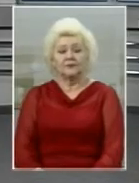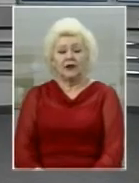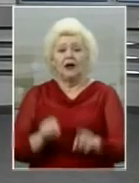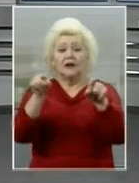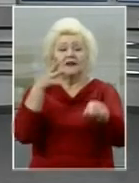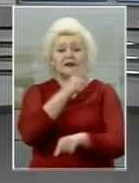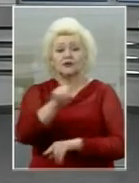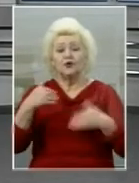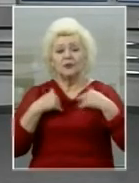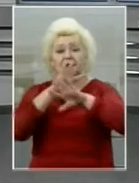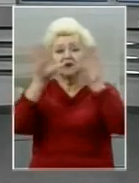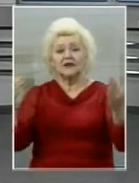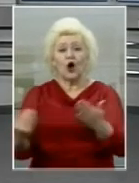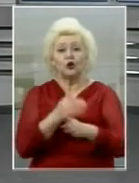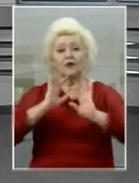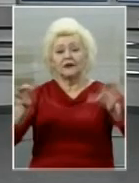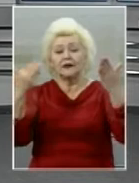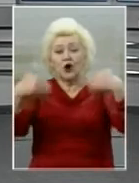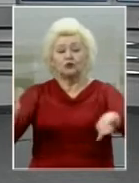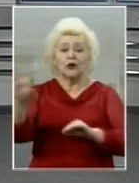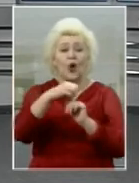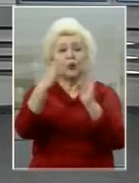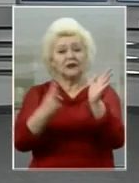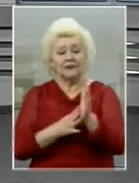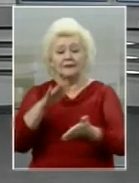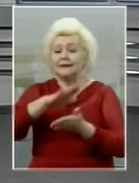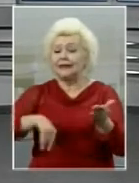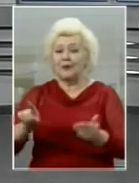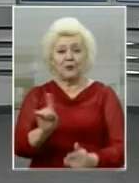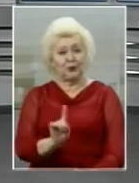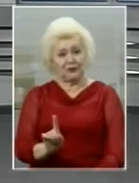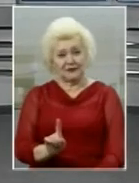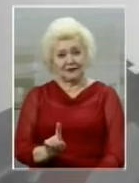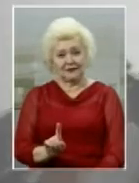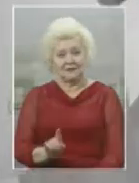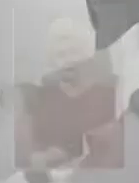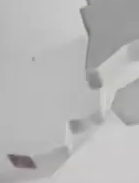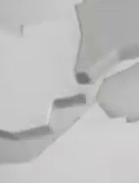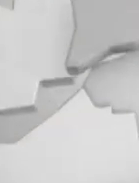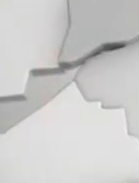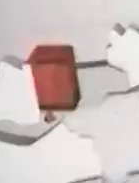На цю годину у мене все. Оновлена інформація вже о 19:00. Не пропустіть.